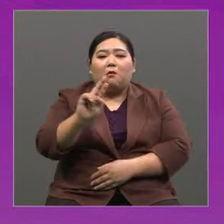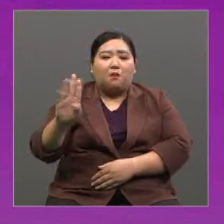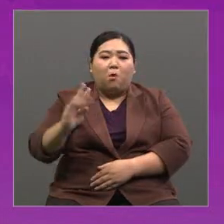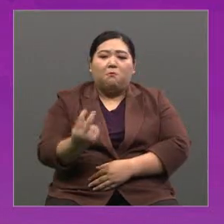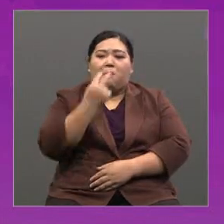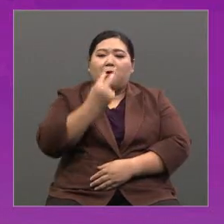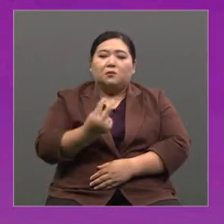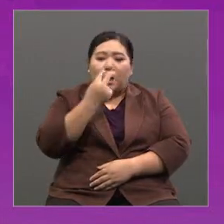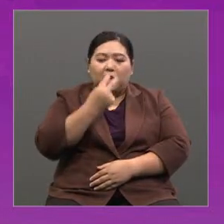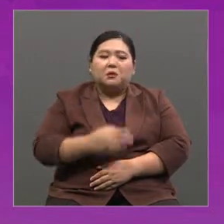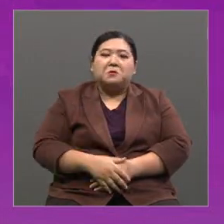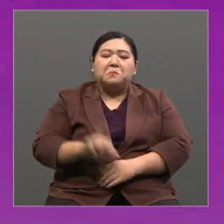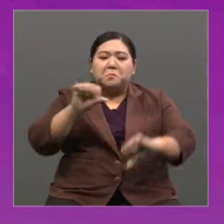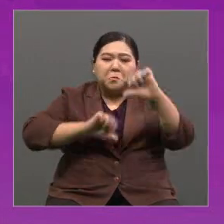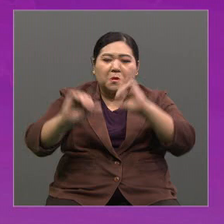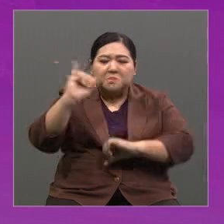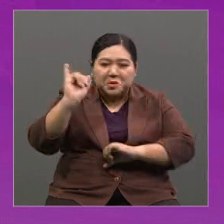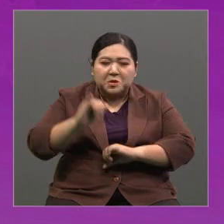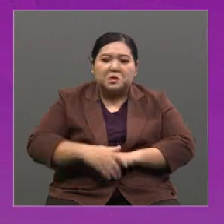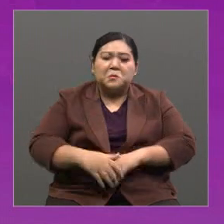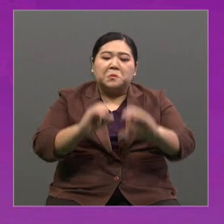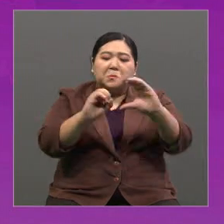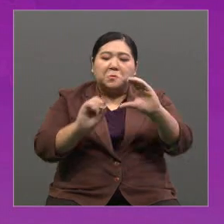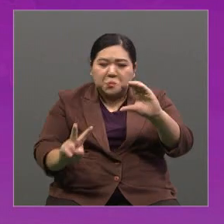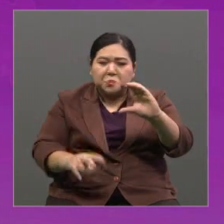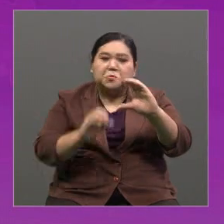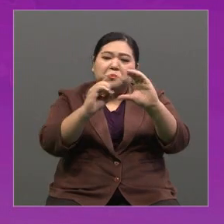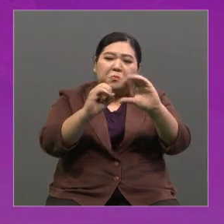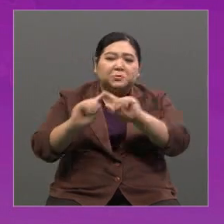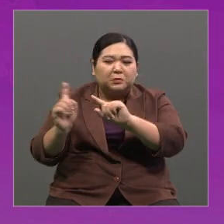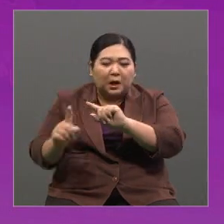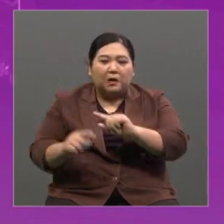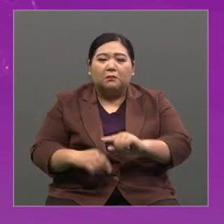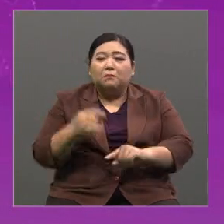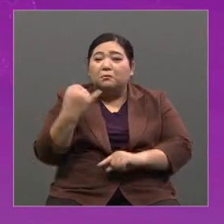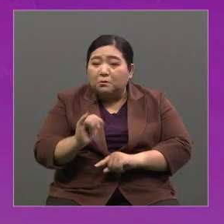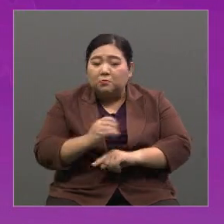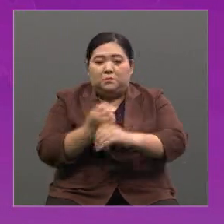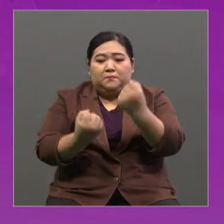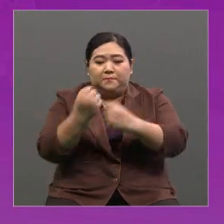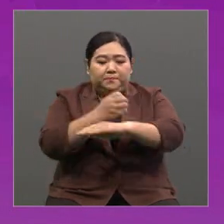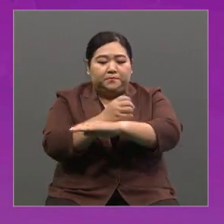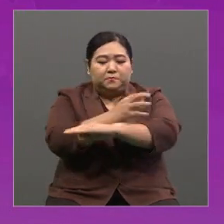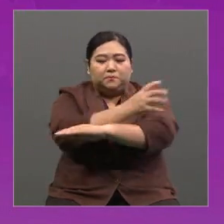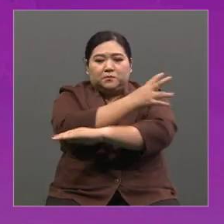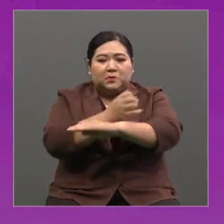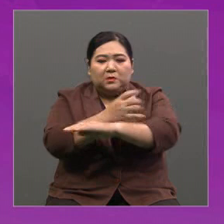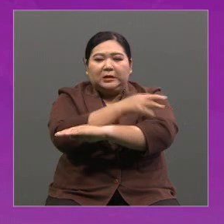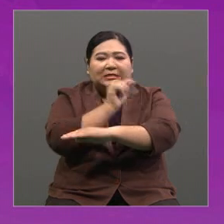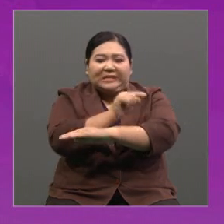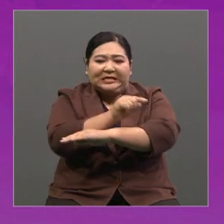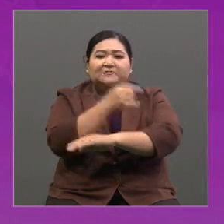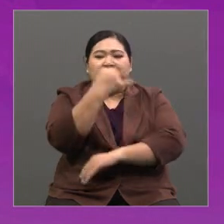หายใจSulfur Dioxide Carbon Monoxide ต่ๆคือจากไ Carbon Monoxide ก็ท่อไเสียถมานนี้ใช่ ค่ การจราจรของเราเนแลใช